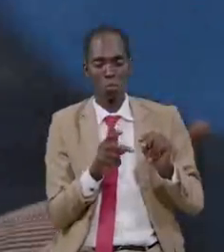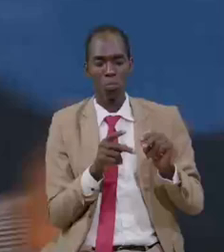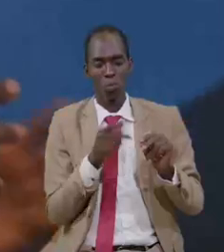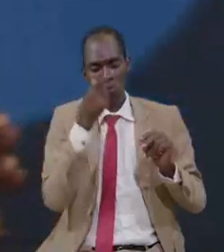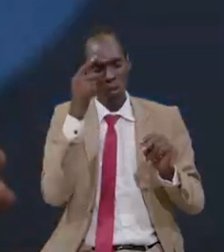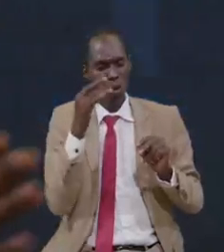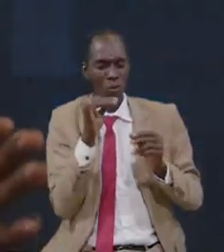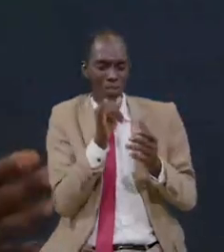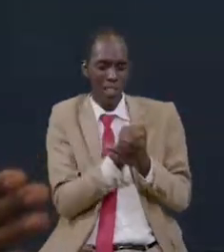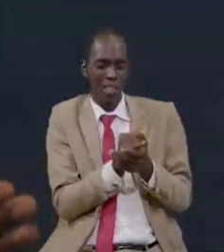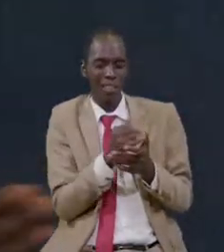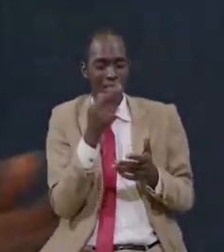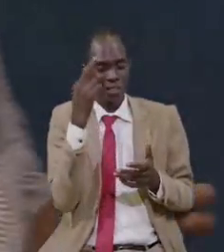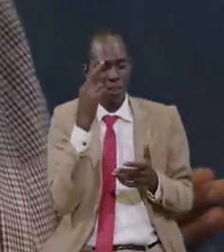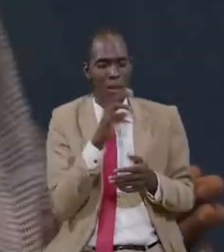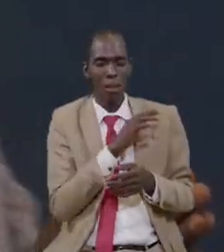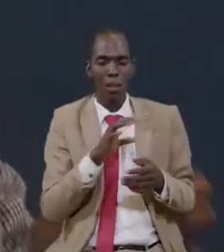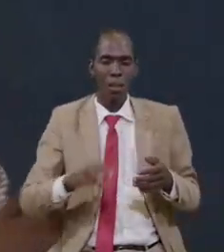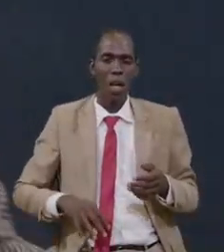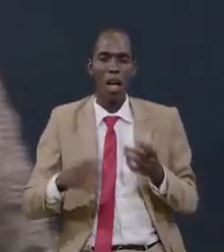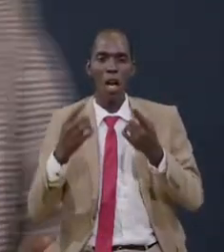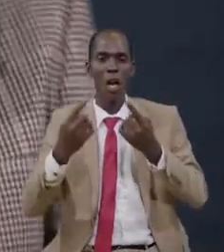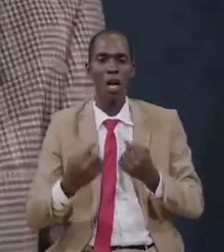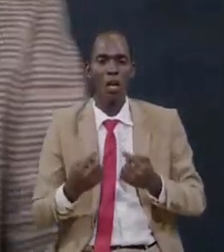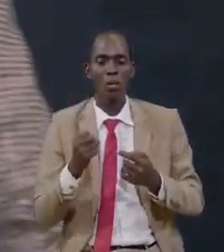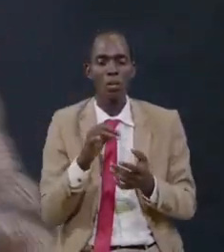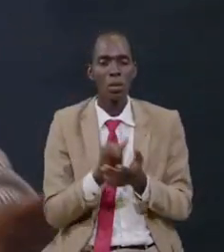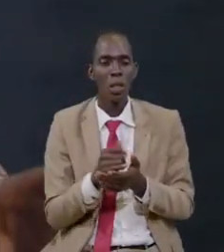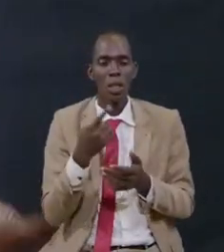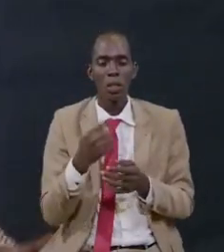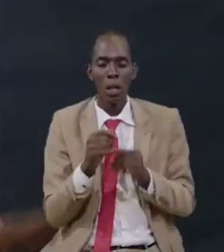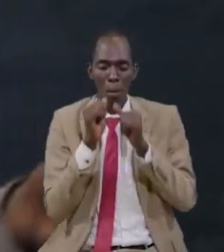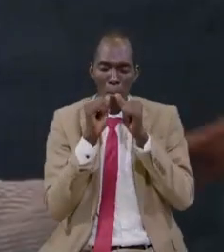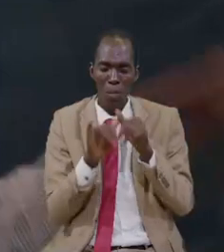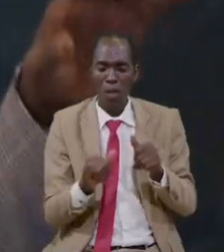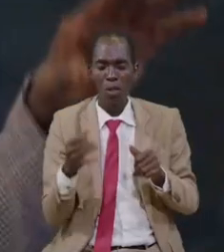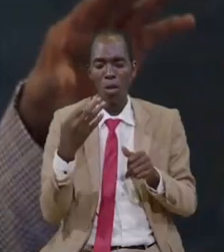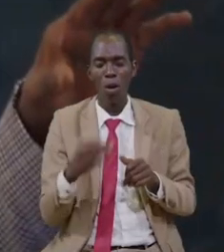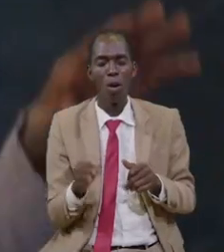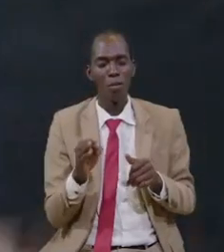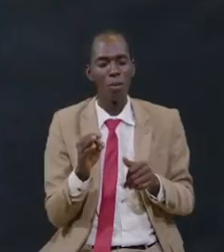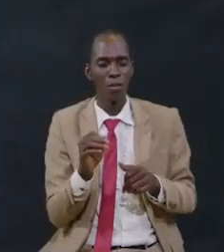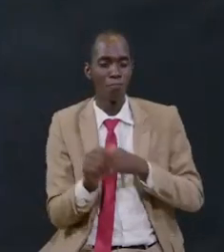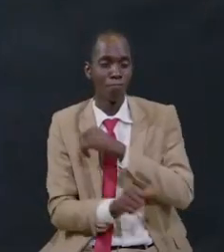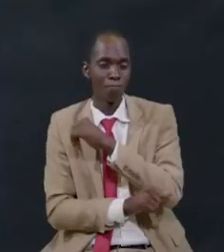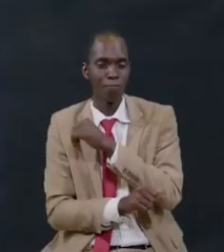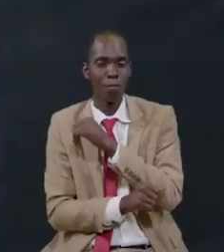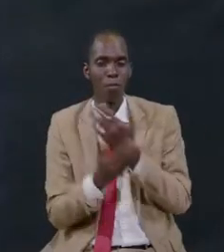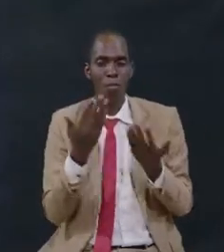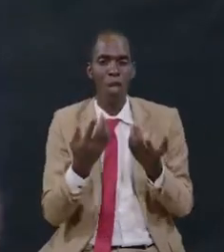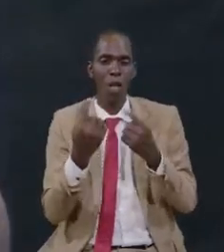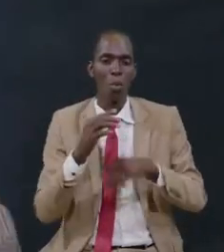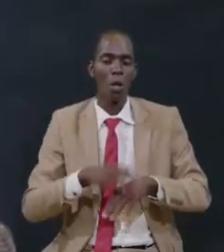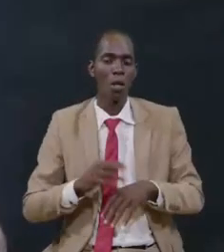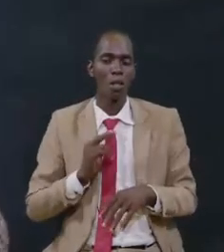maintenant afin que la bénédiction d'Abraham vienne sur nous qui sommes